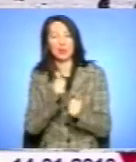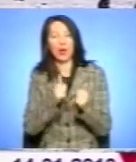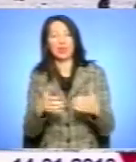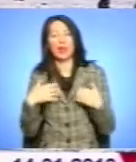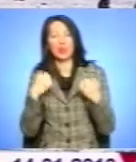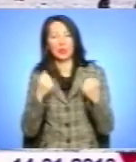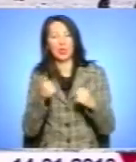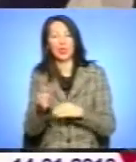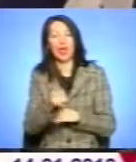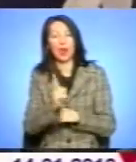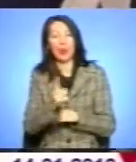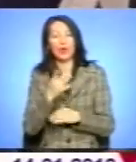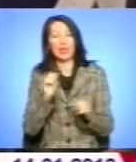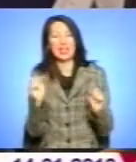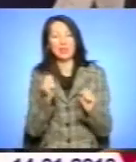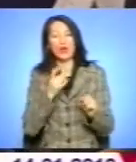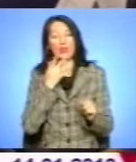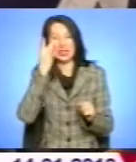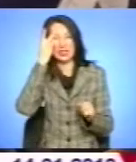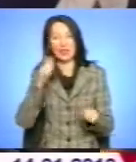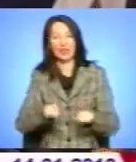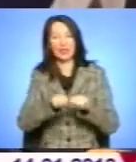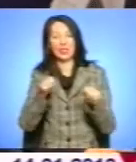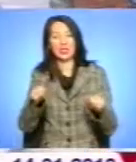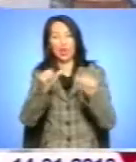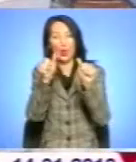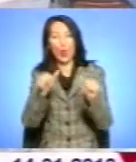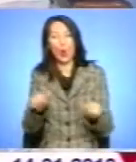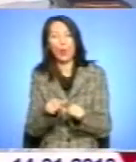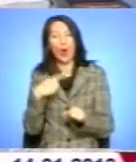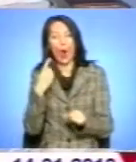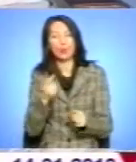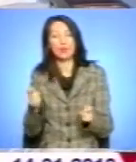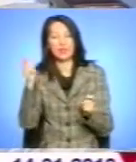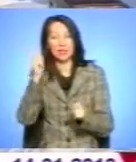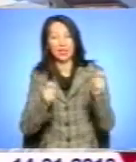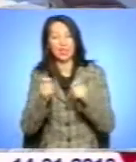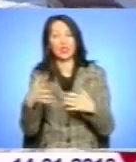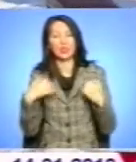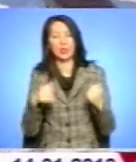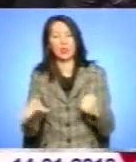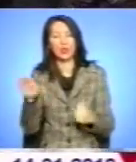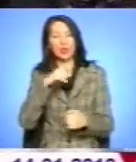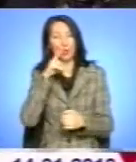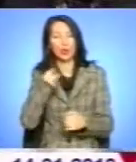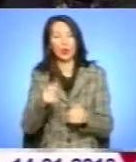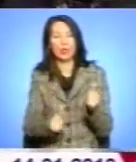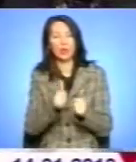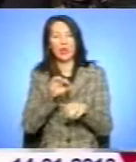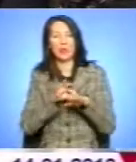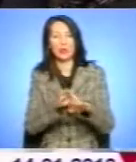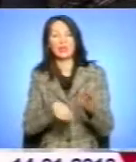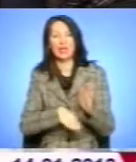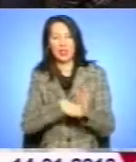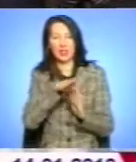– зимові і літні. Відкритий кубок області скликає спортсменів зі всієї України, адже вважають, що тут змагання проводять на